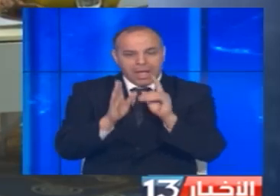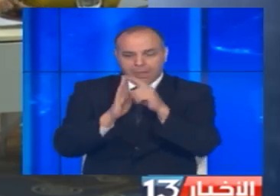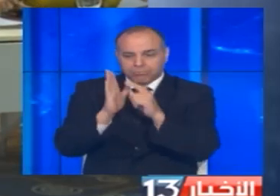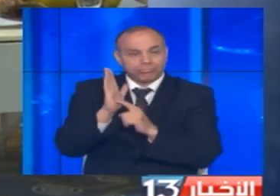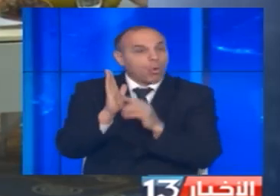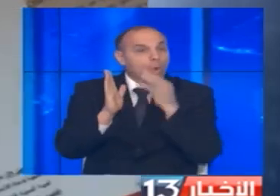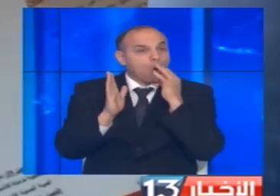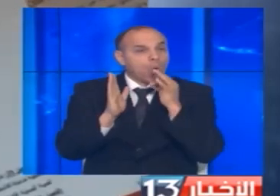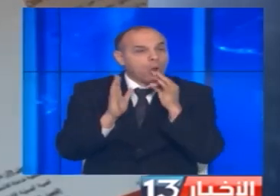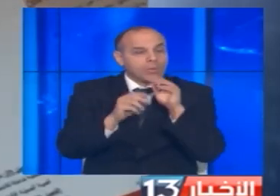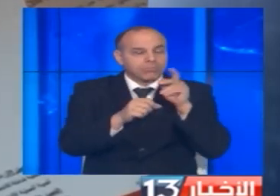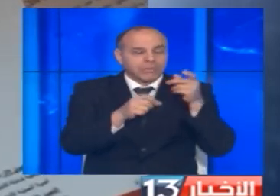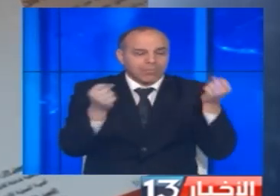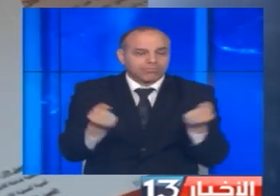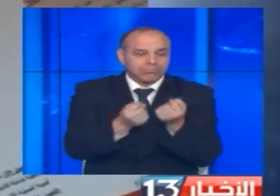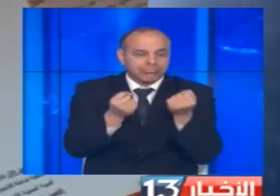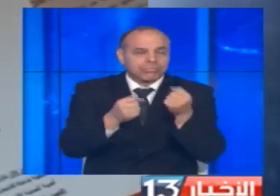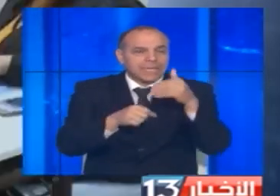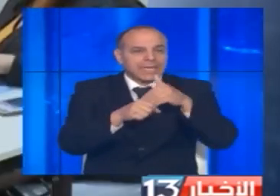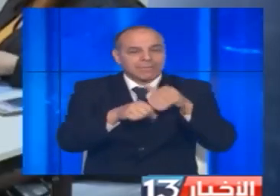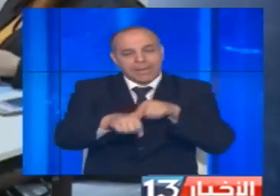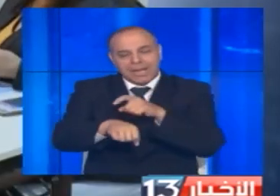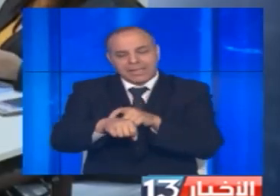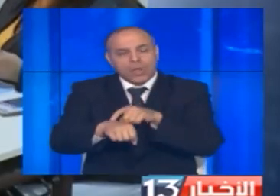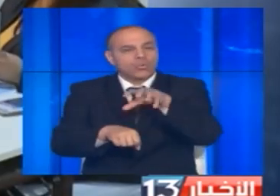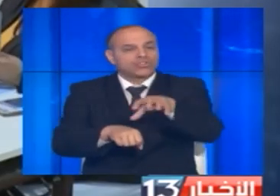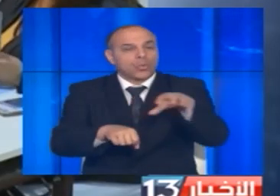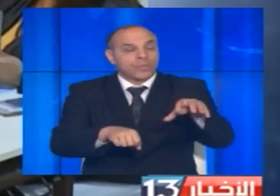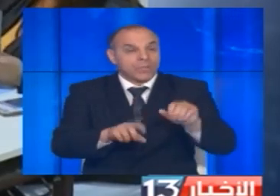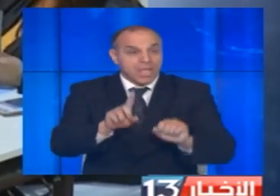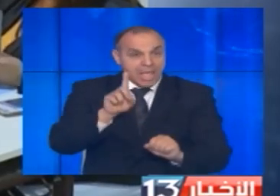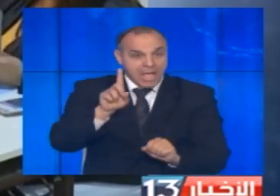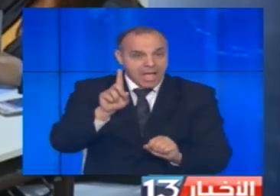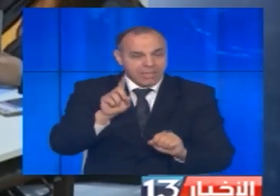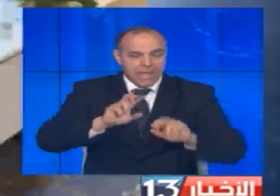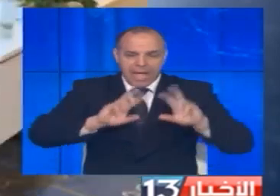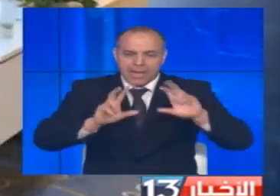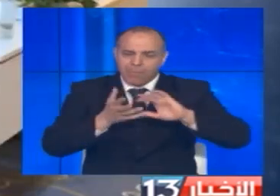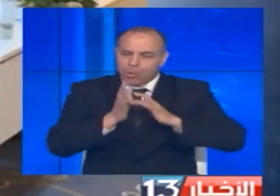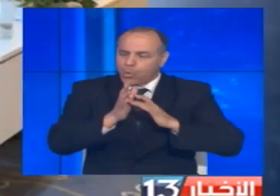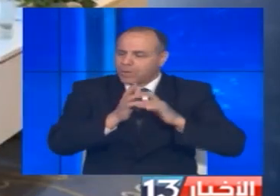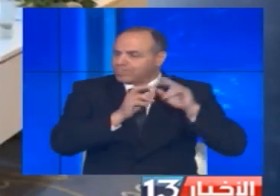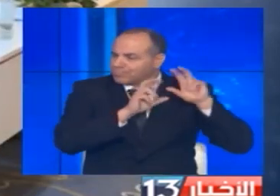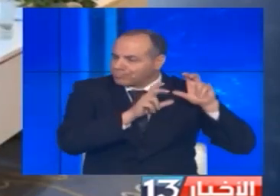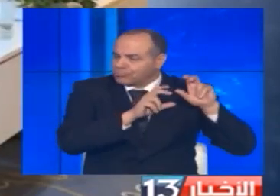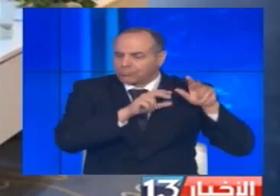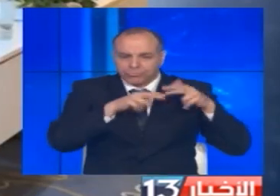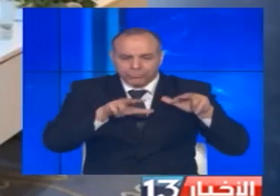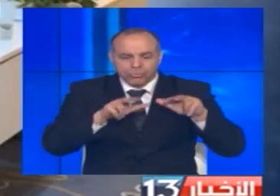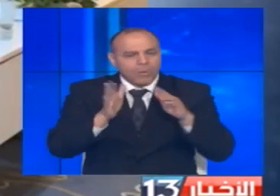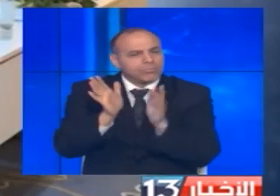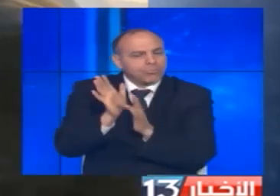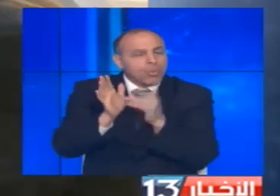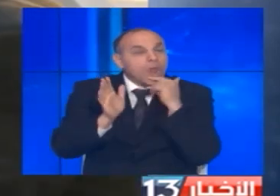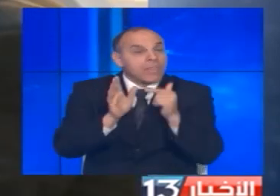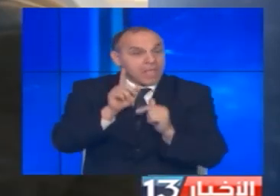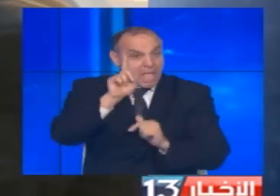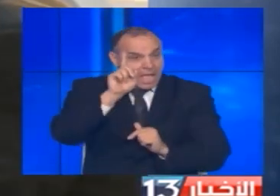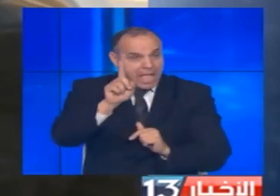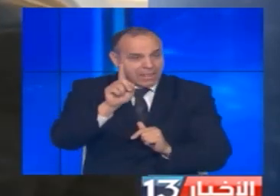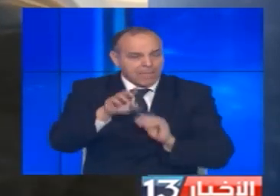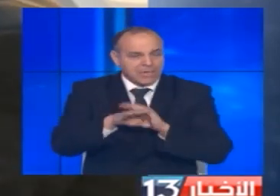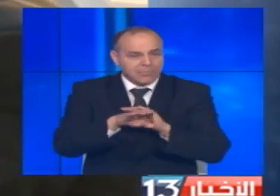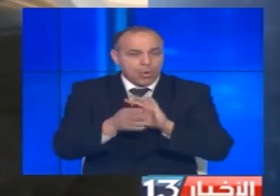القواعد الخاصة بتغطية الحملة الانتخابية البلدية والجهوية بوسائل الإعلام السمعي البصري وإجراءاتها، وذلك